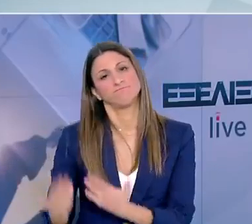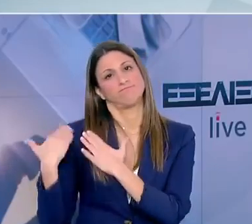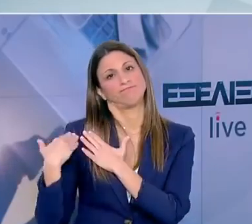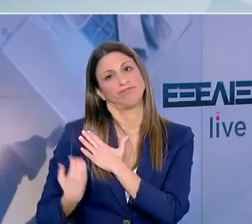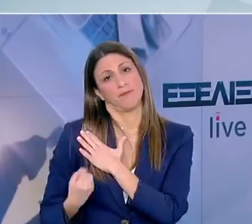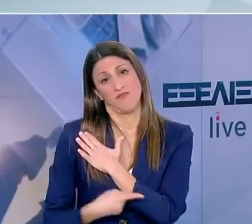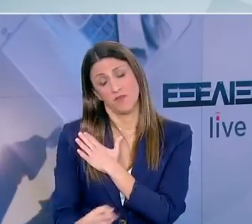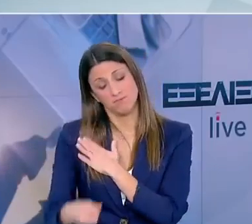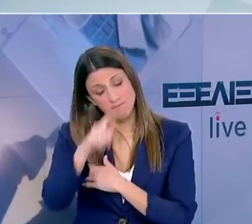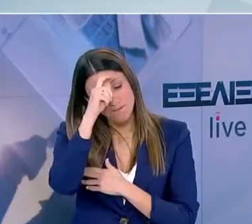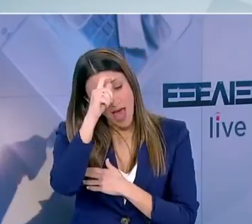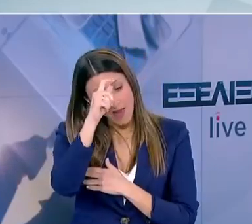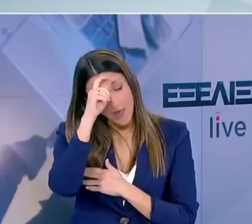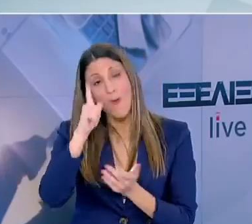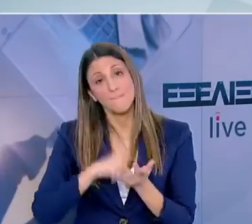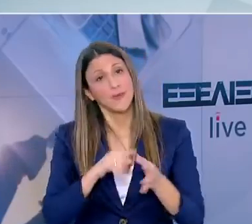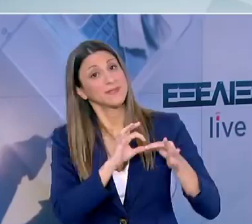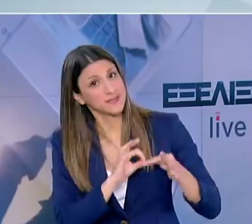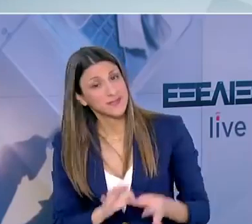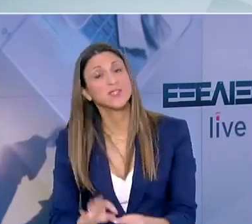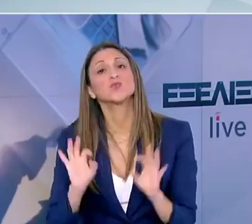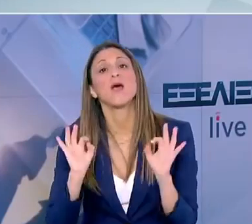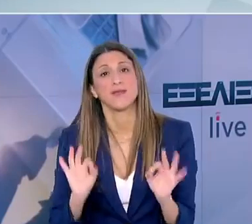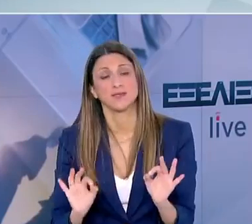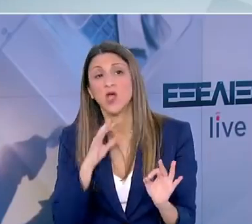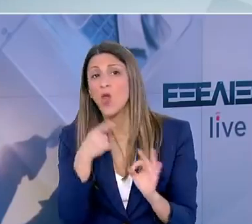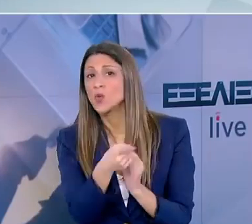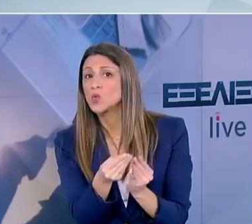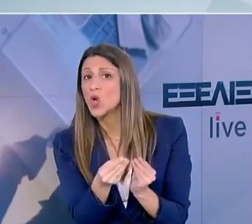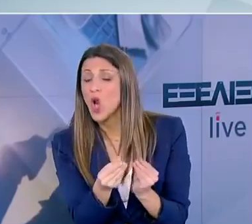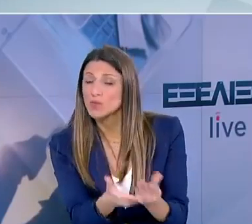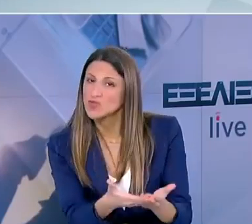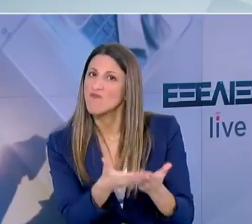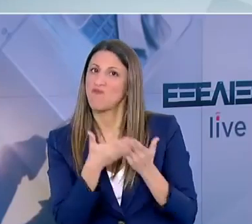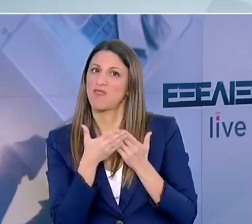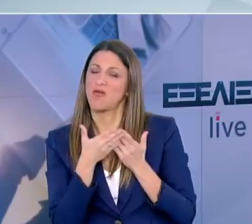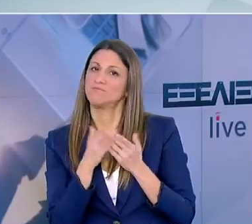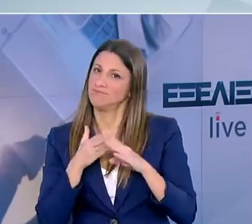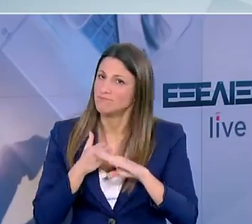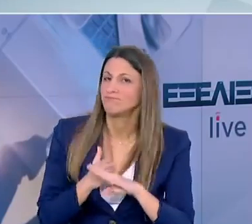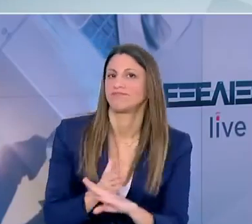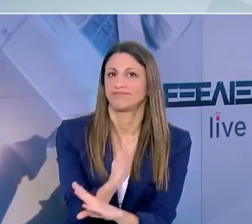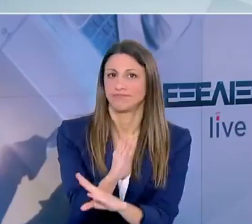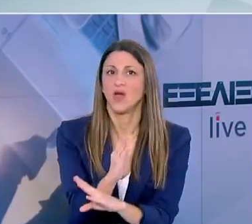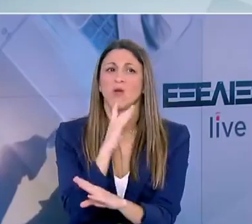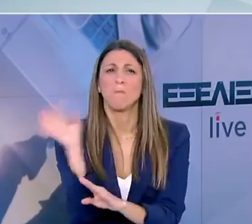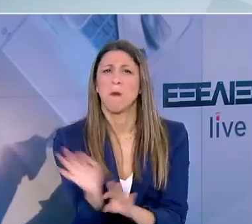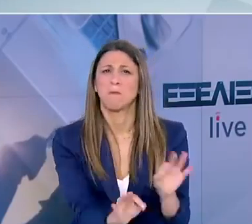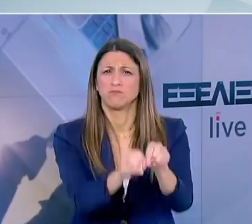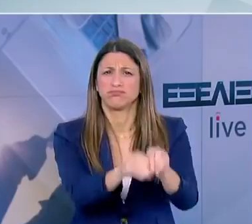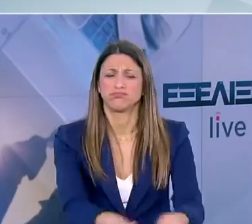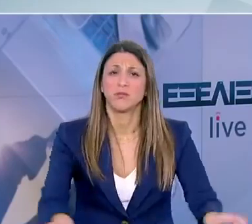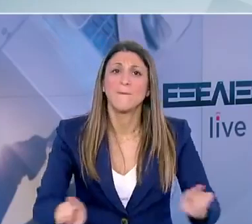να συνεχίσουν να έχουν αυτή την υπεύθυνη στάση που θα βοηθήσει όλους μας να αποφύγουμε επιδημίες σε αυτόν τον ευάλωτο πληθυσμό αλλά και